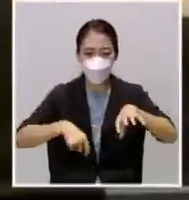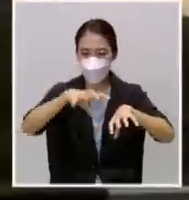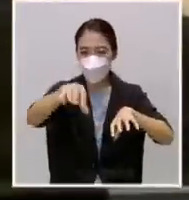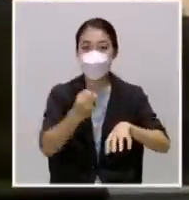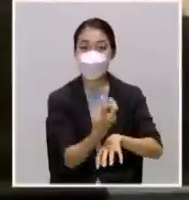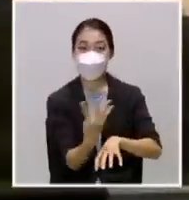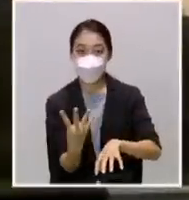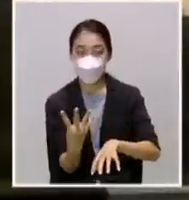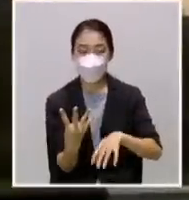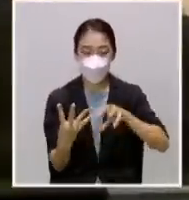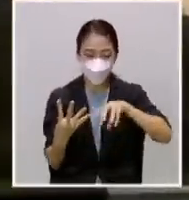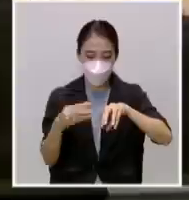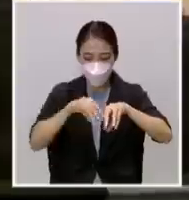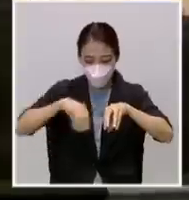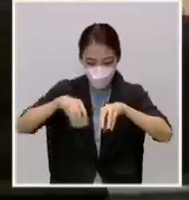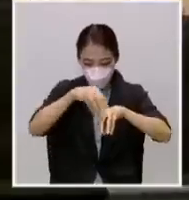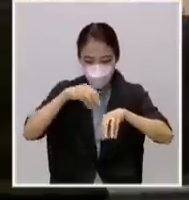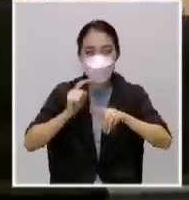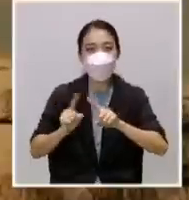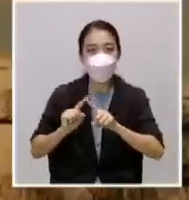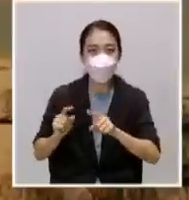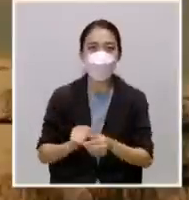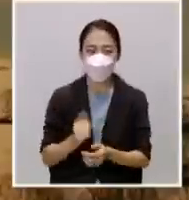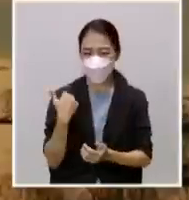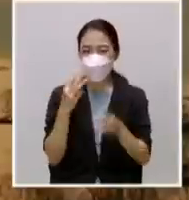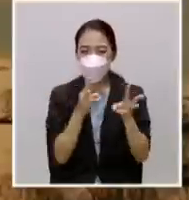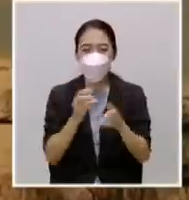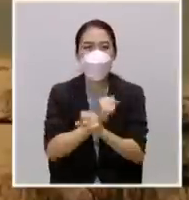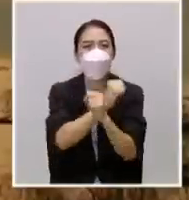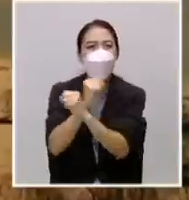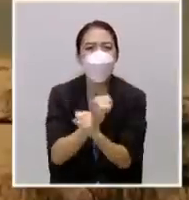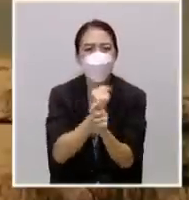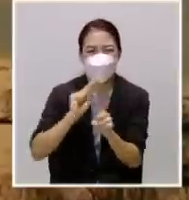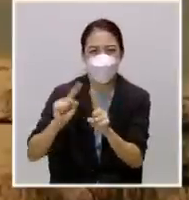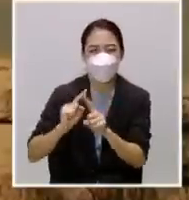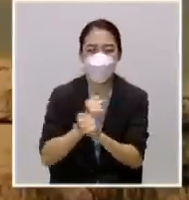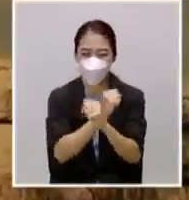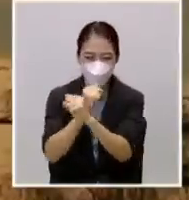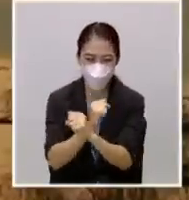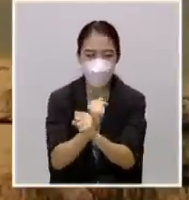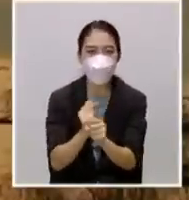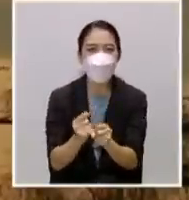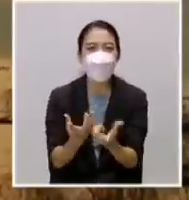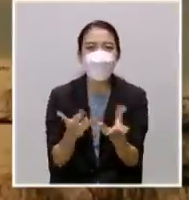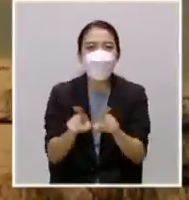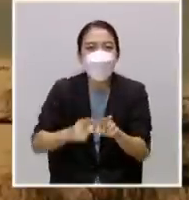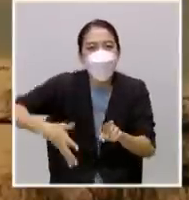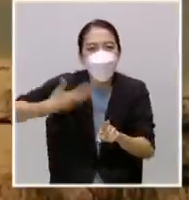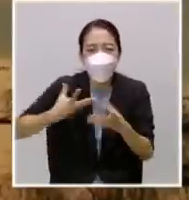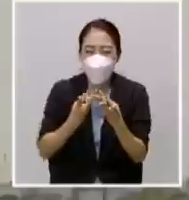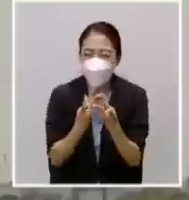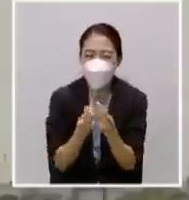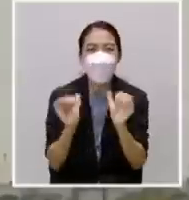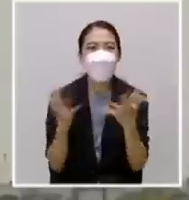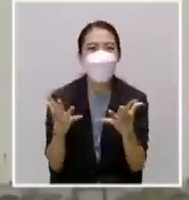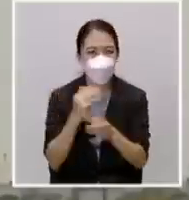ายชั้นเพื่อป้องกันไม่ให้แกนเชื้อเพลิงนิวเคลียร์หลอมละลายแต่ถ้าหากสงครามในยูเครนขยายตัวเต็มรูปแบบ